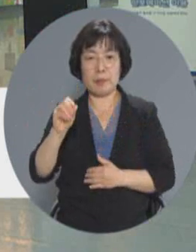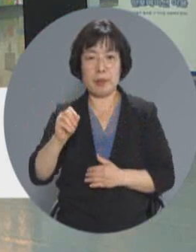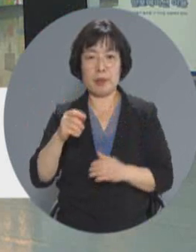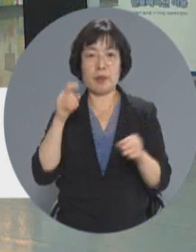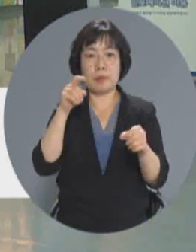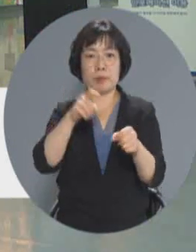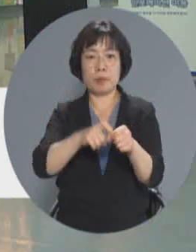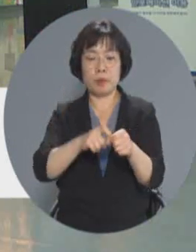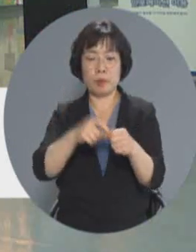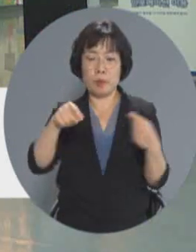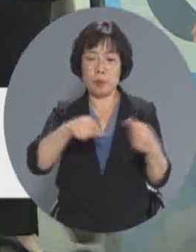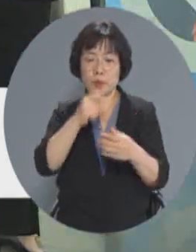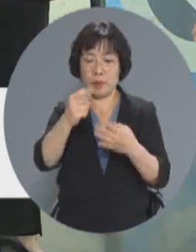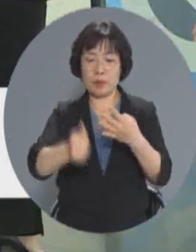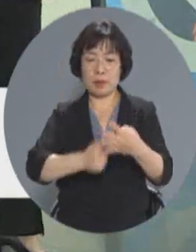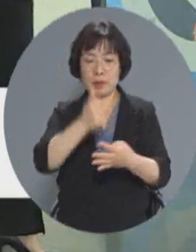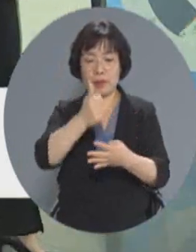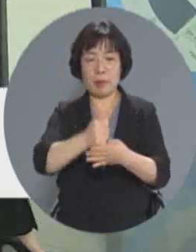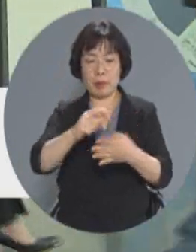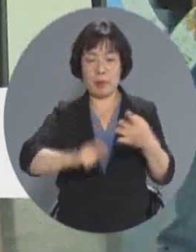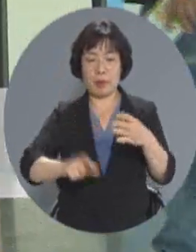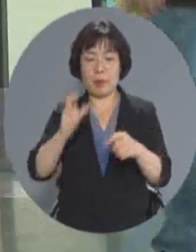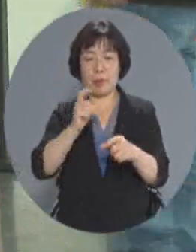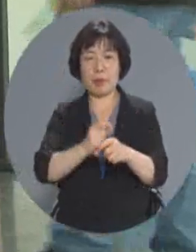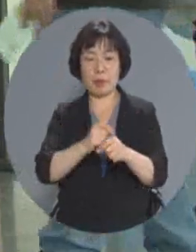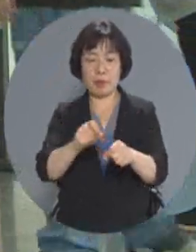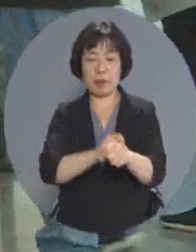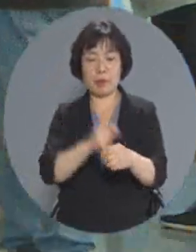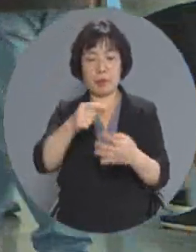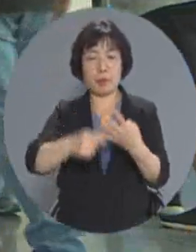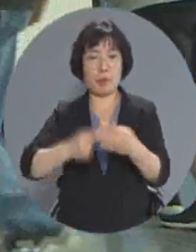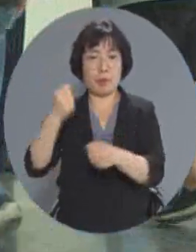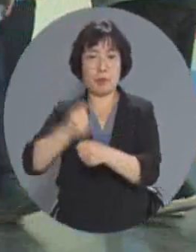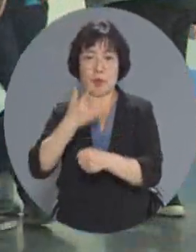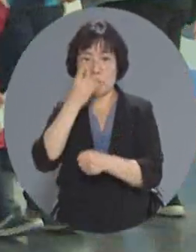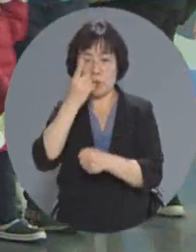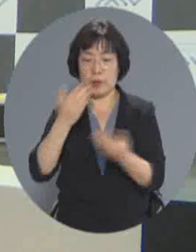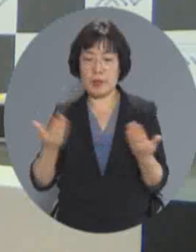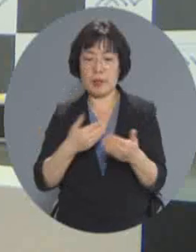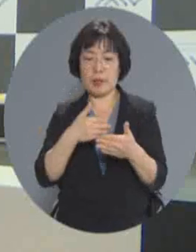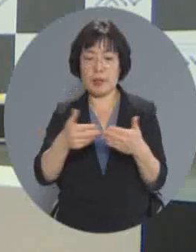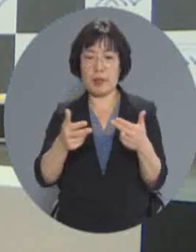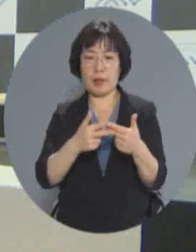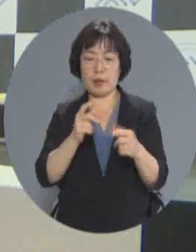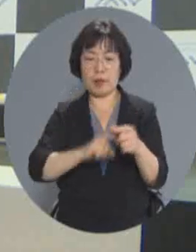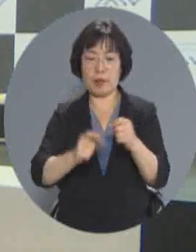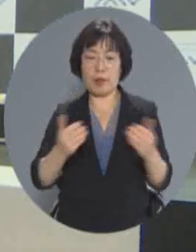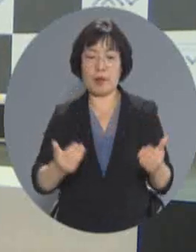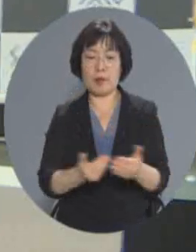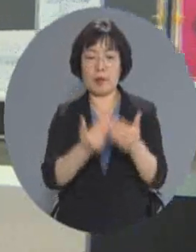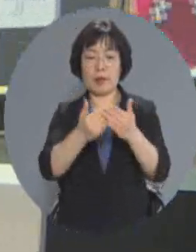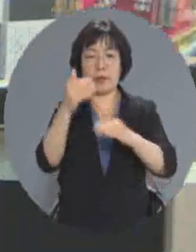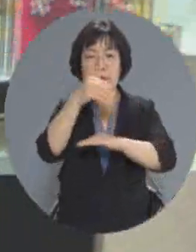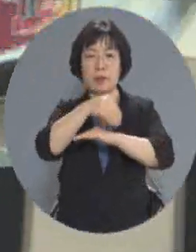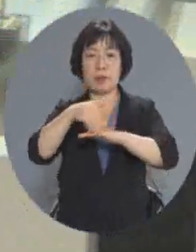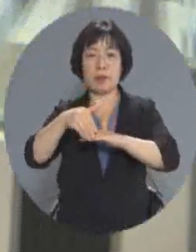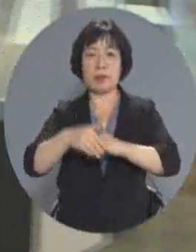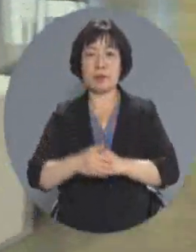명을 목표로 운영 시스템을 보강하고 특화 프로그램을 개발해 순천만 자벌대를 활성화할